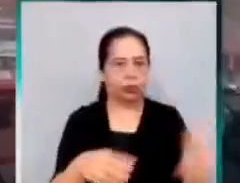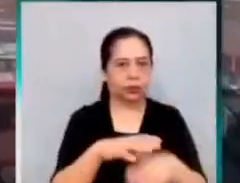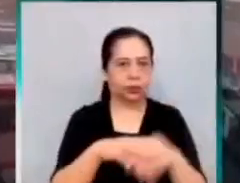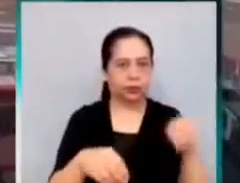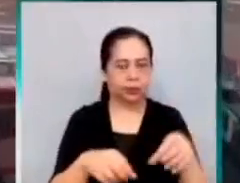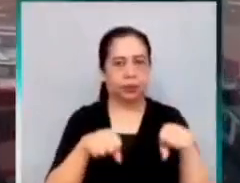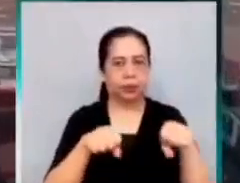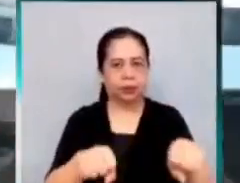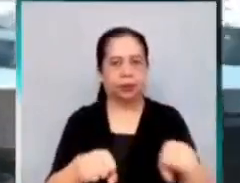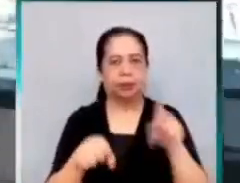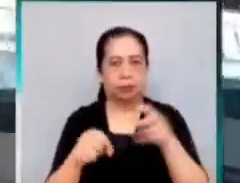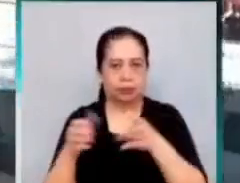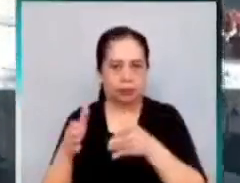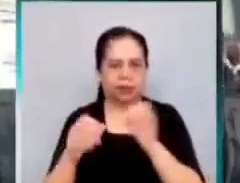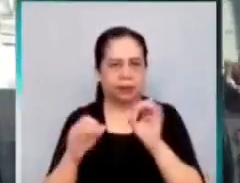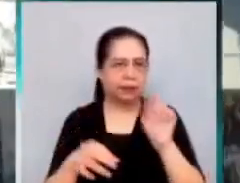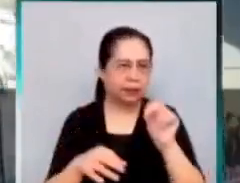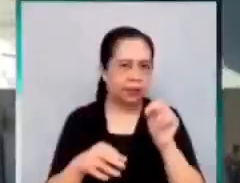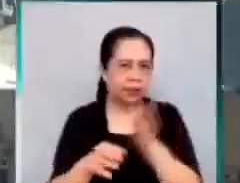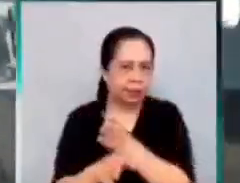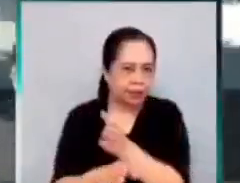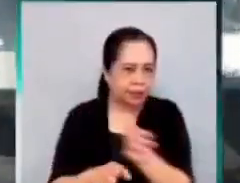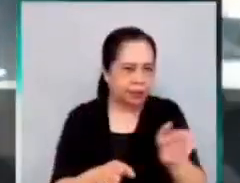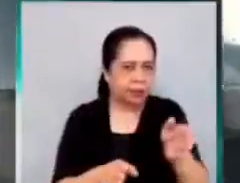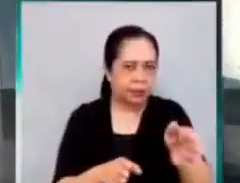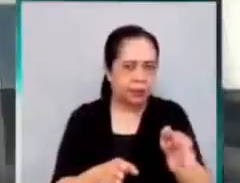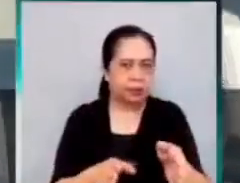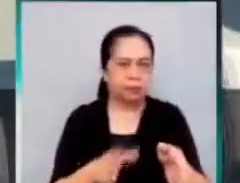lang kung kailangan ng tumabi sa pupuntahang